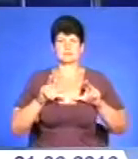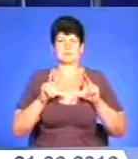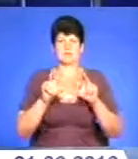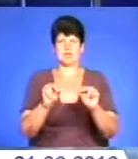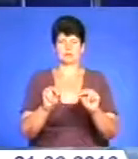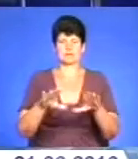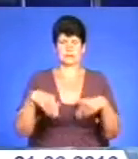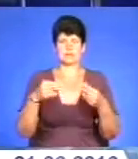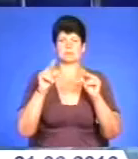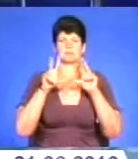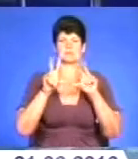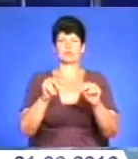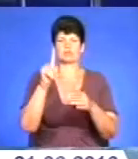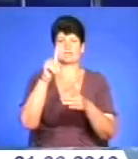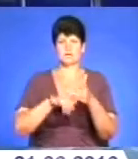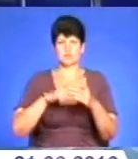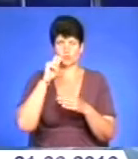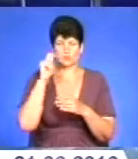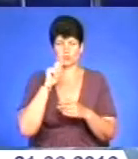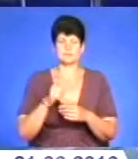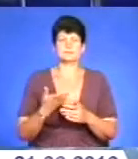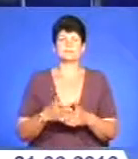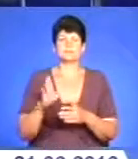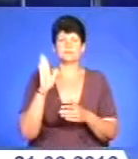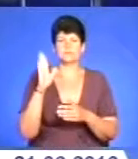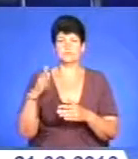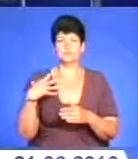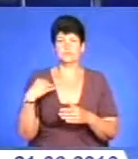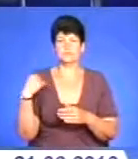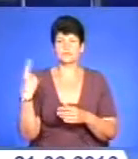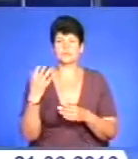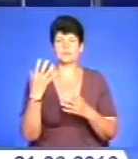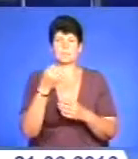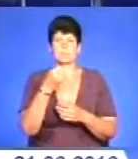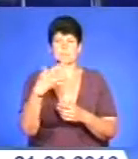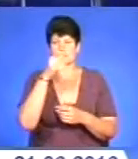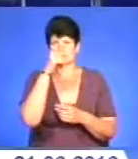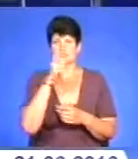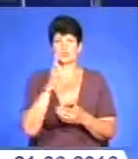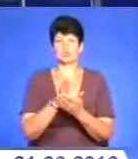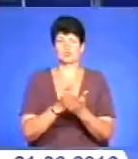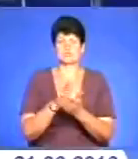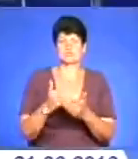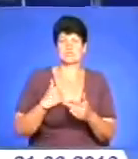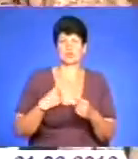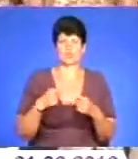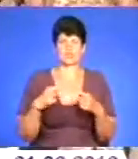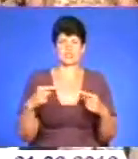3 місяці навчання хлопці проведуть у 148-му навчальному центрі, що на Львівщині. Ще 15 місяців служитимуть у військових